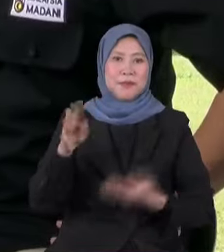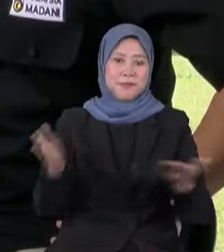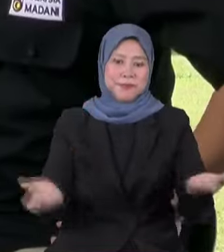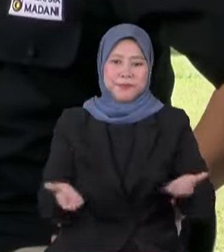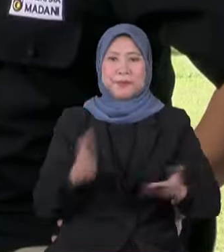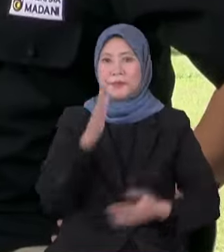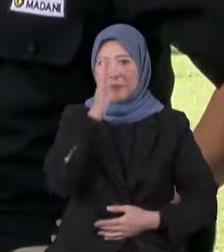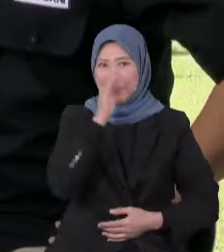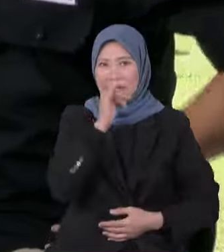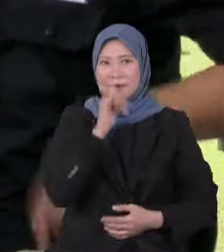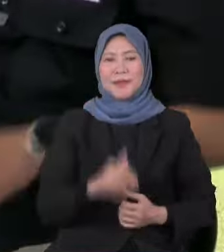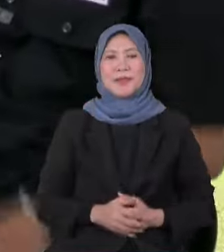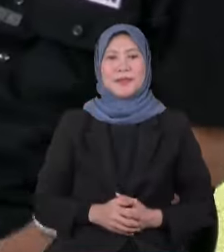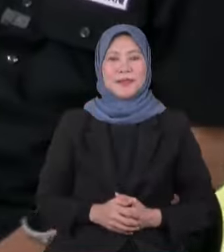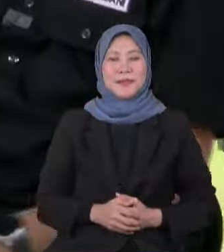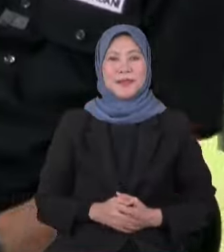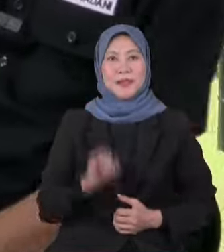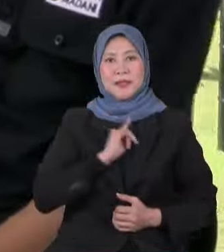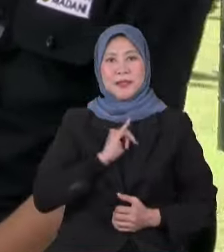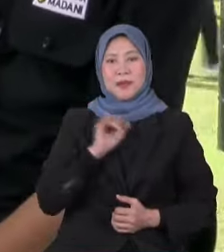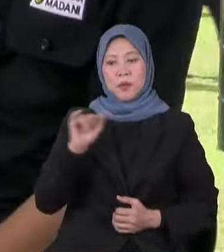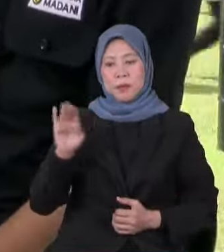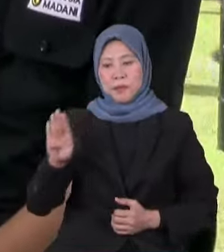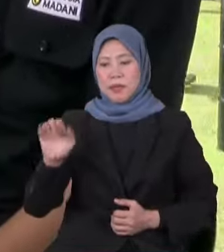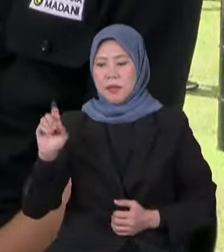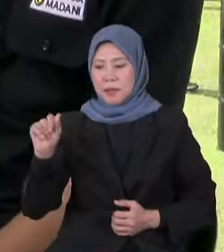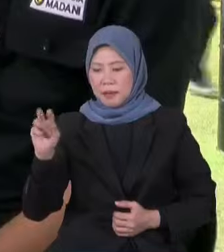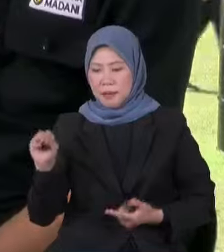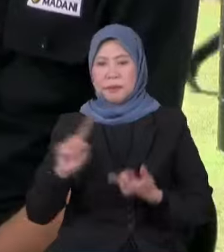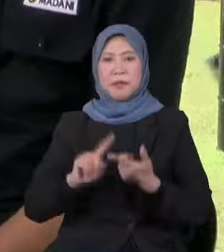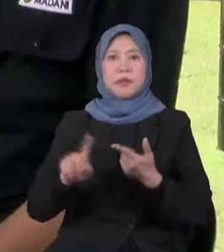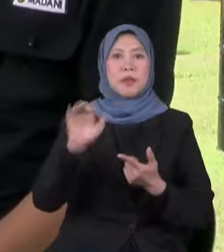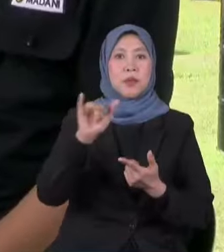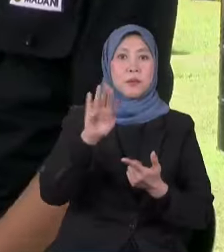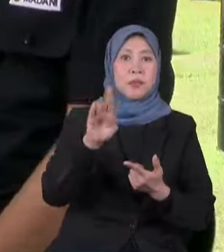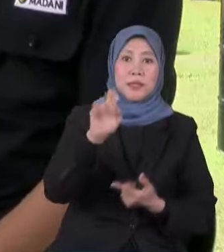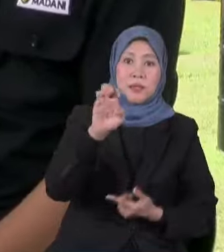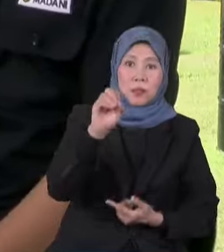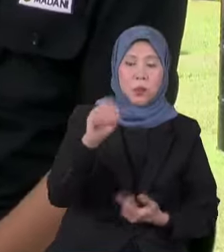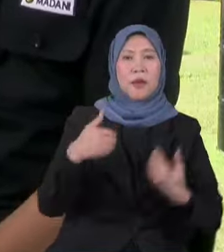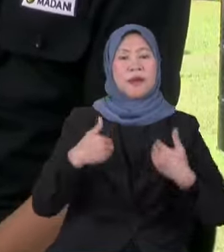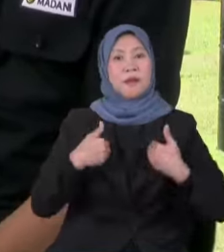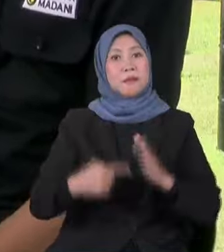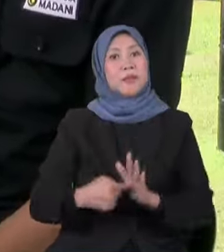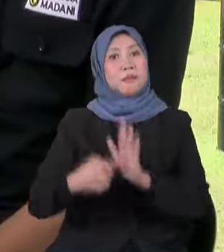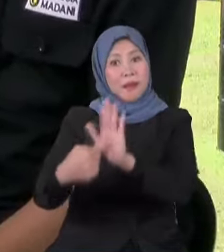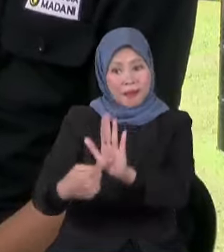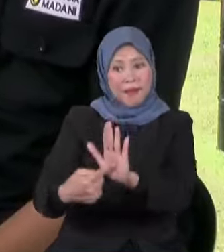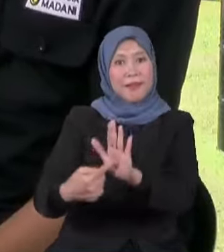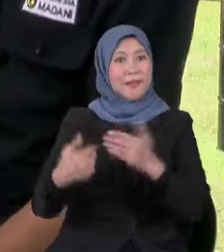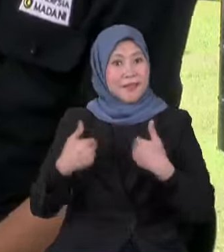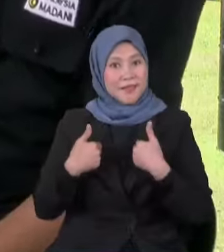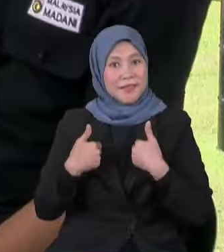ini. Dan saya dan juga YB Adam dan juga YB Tony Chim berhasrat nanti akan buat persembahan.